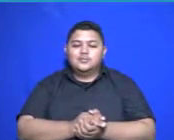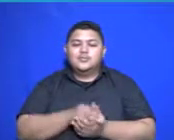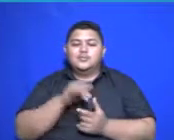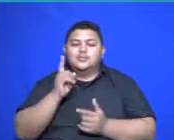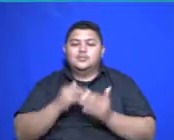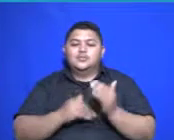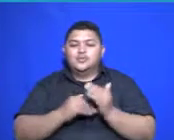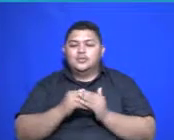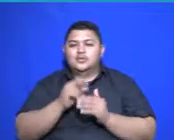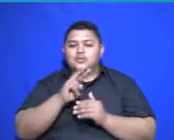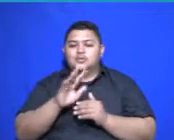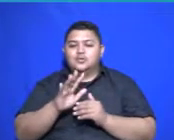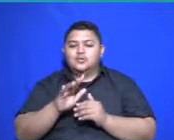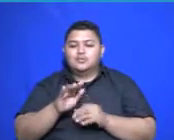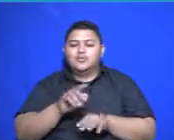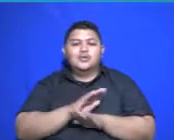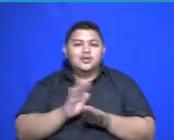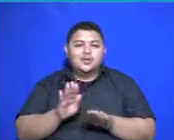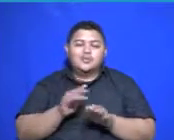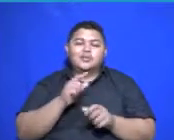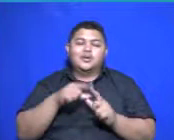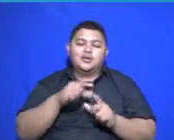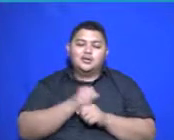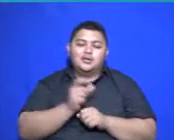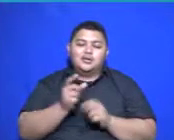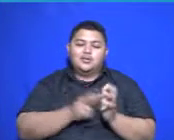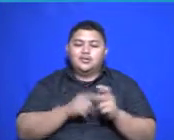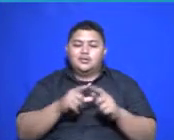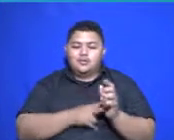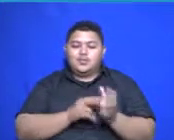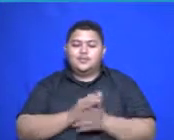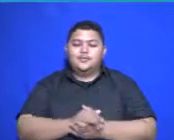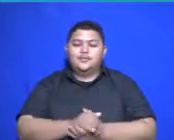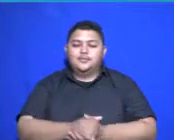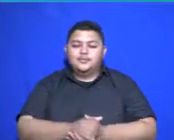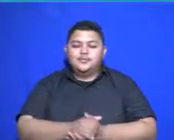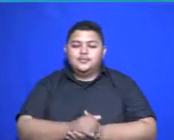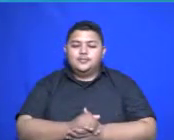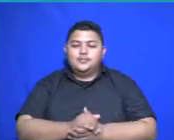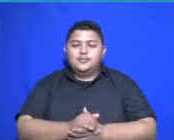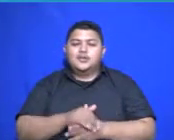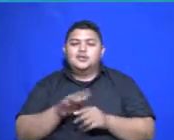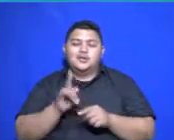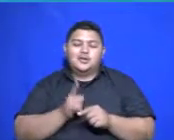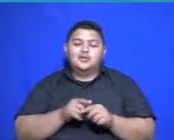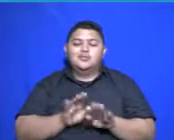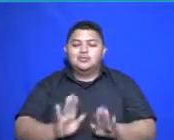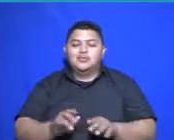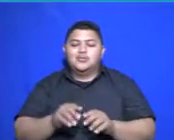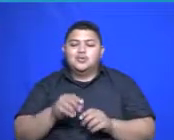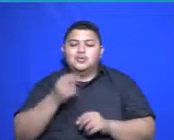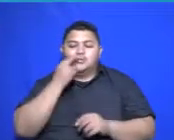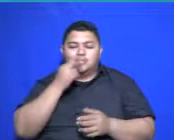maksimal 25 juta tanpa agunan. Tapi masih ada beberapa bank yang